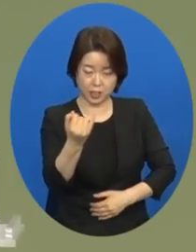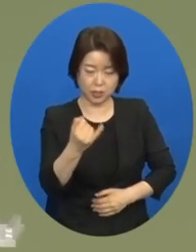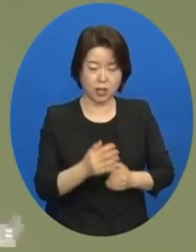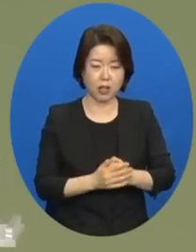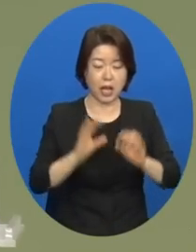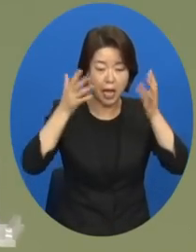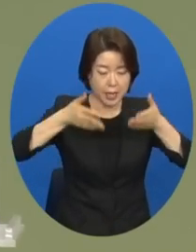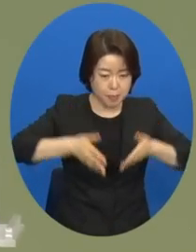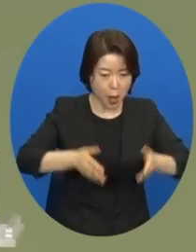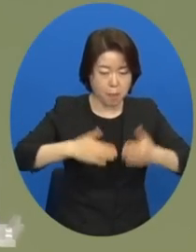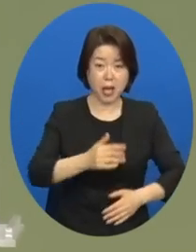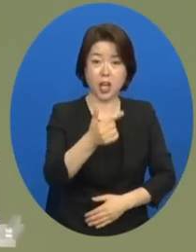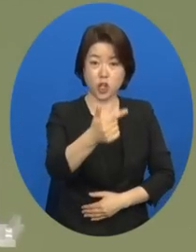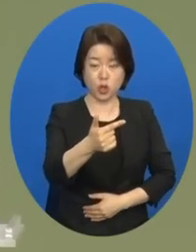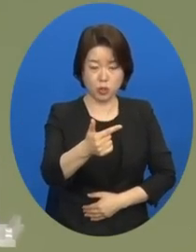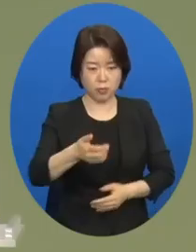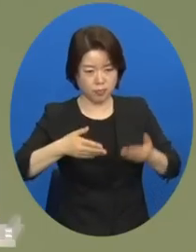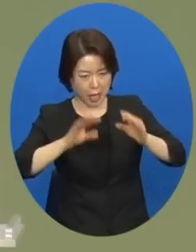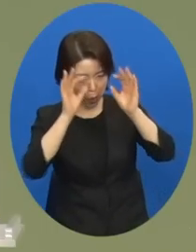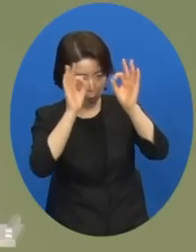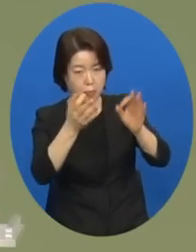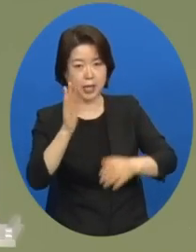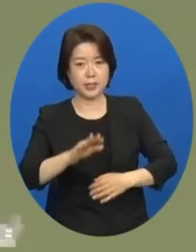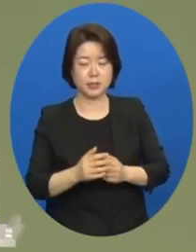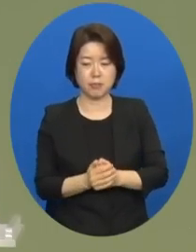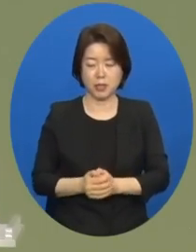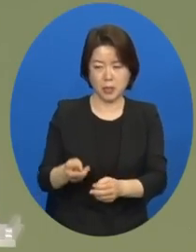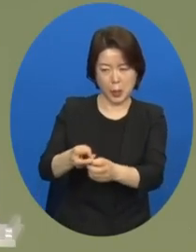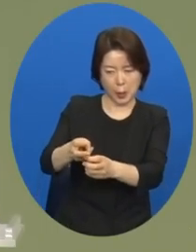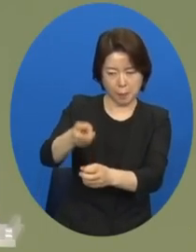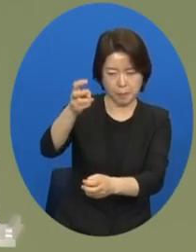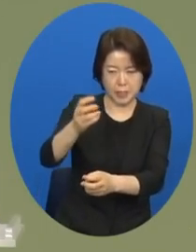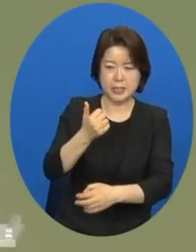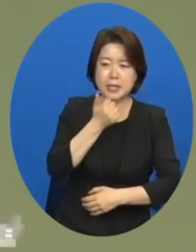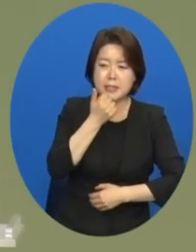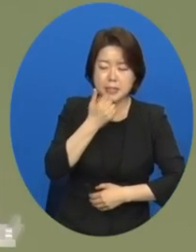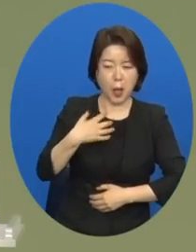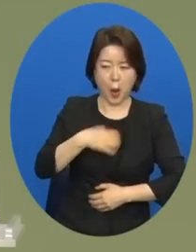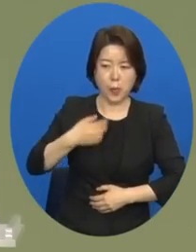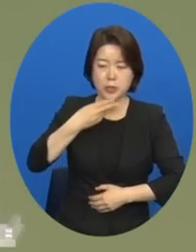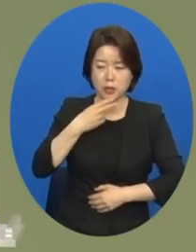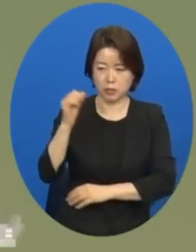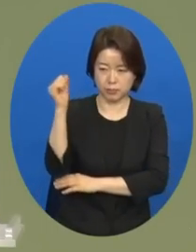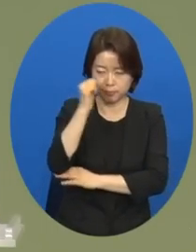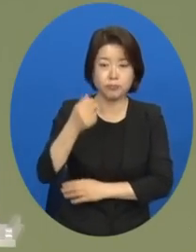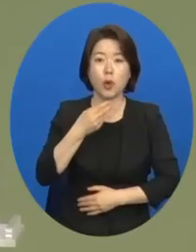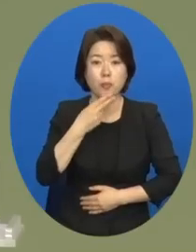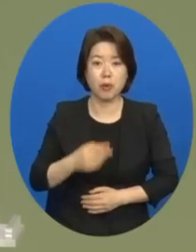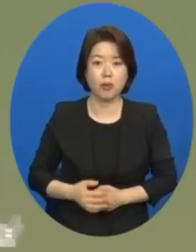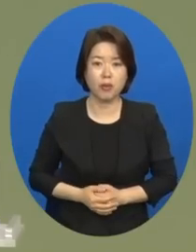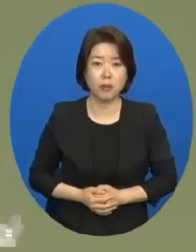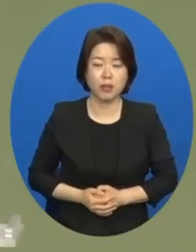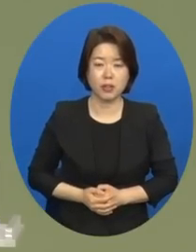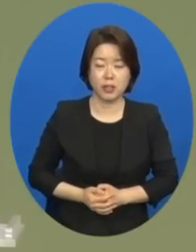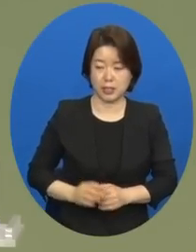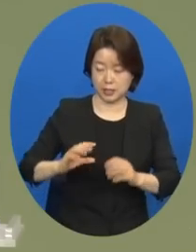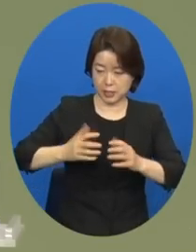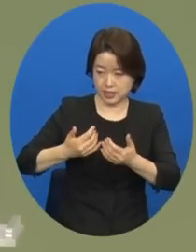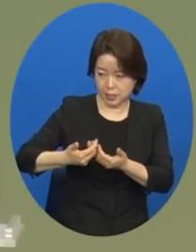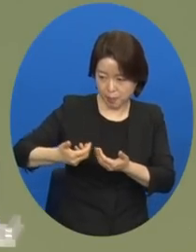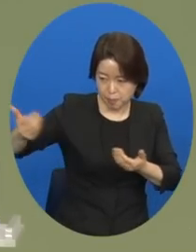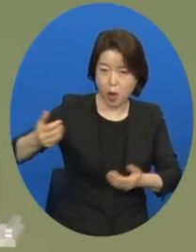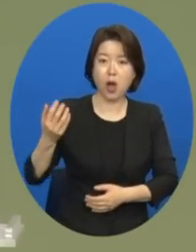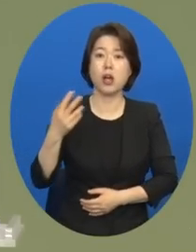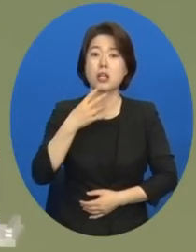낳기 시작하는 걸 보면서도 전혀 비실비실한 이삭을 걱정하지도 않고 전혀 요동하지도 않고이 세상을